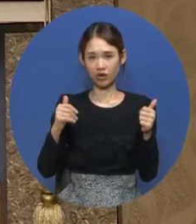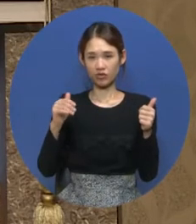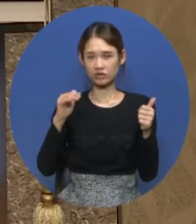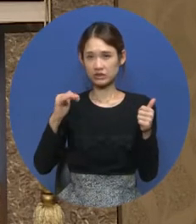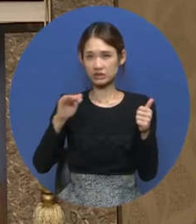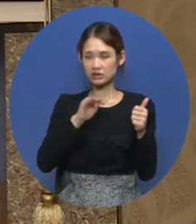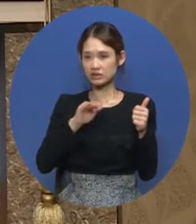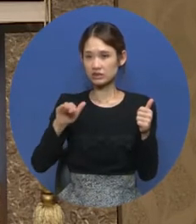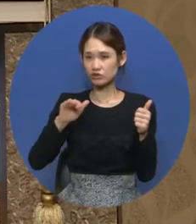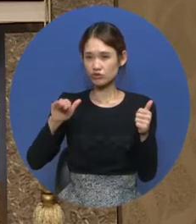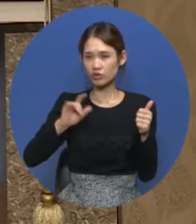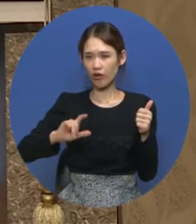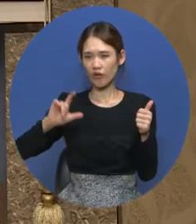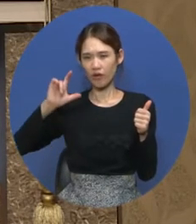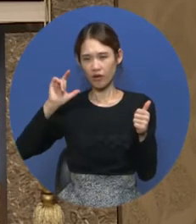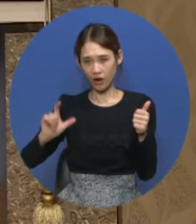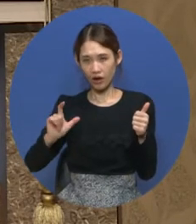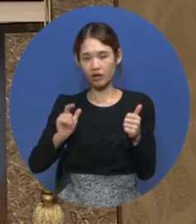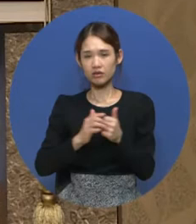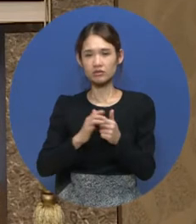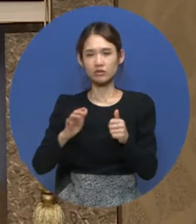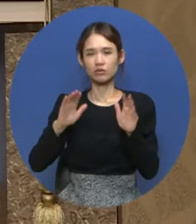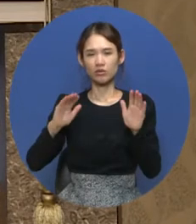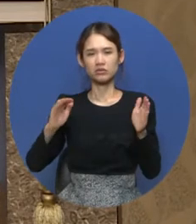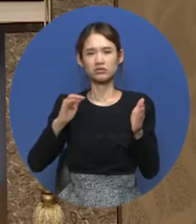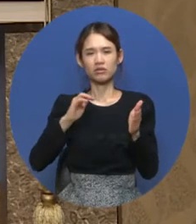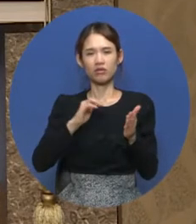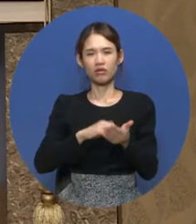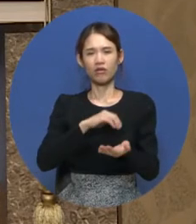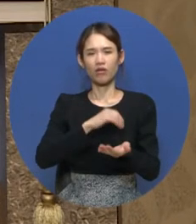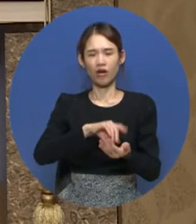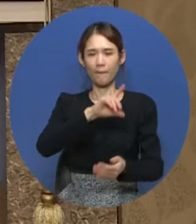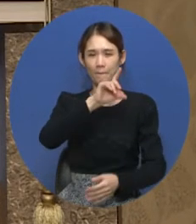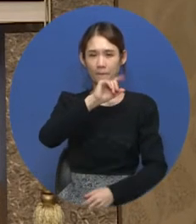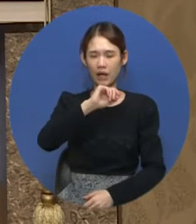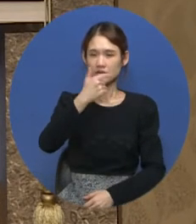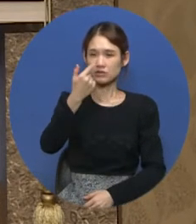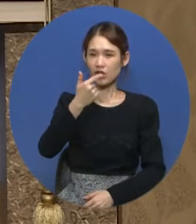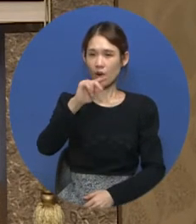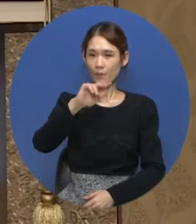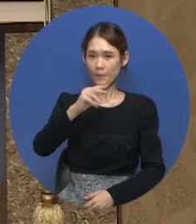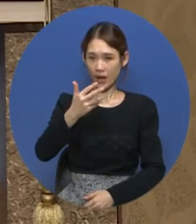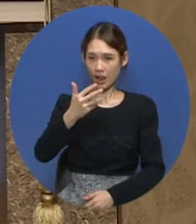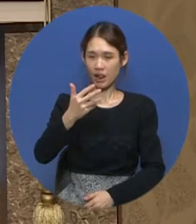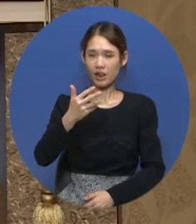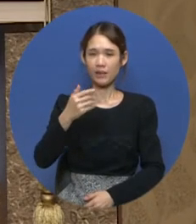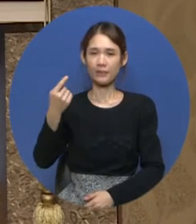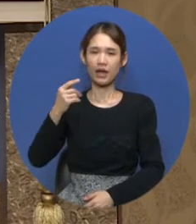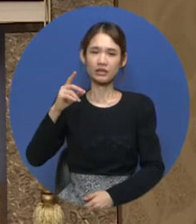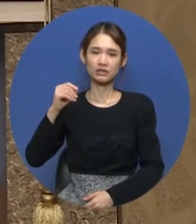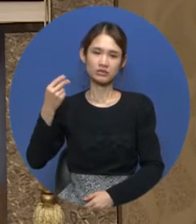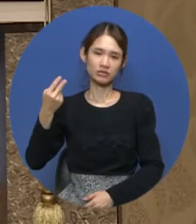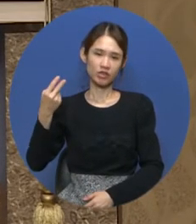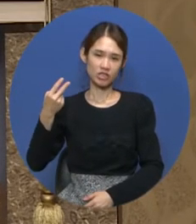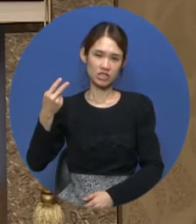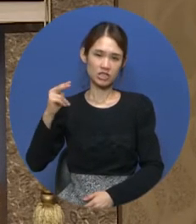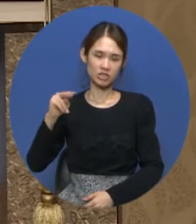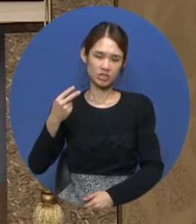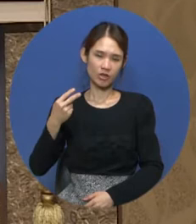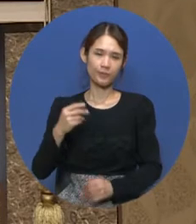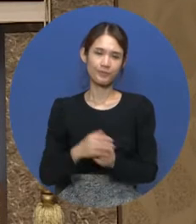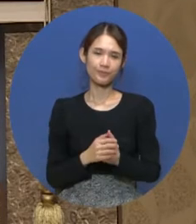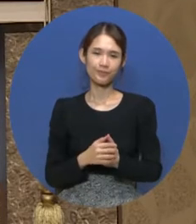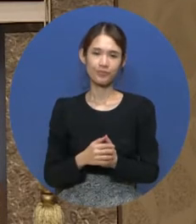조금 강화되면서 현재까지 우리가 엄한 1800명 은 약 12,000 명 가량이 되구요